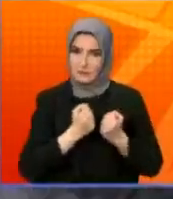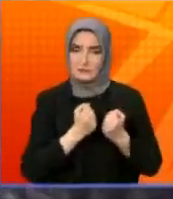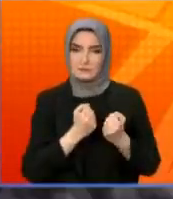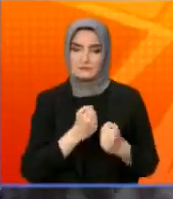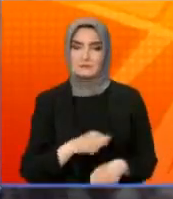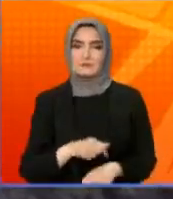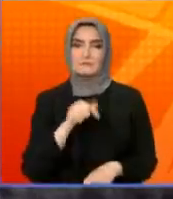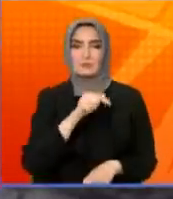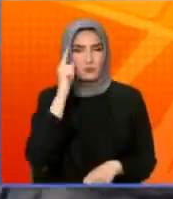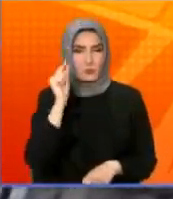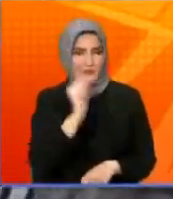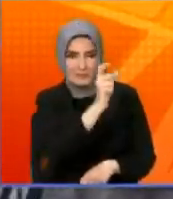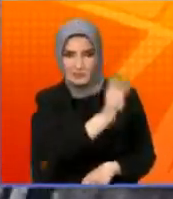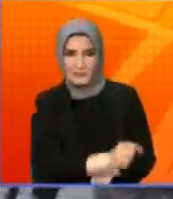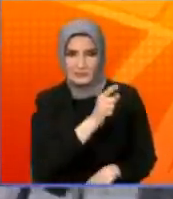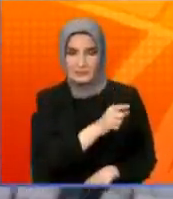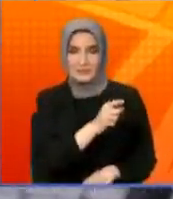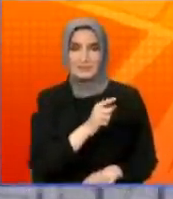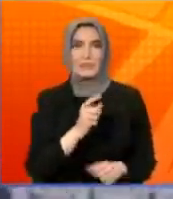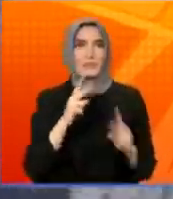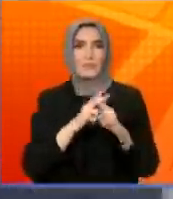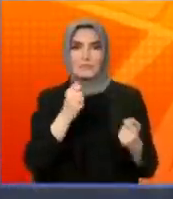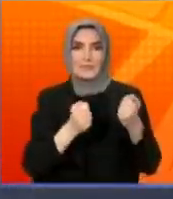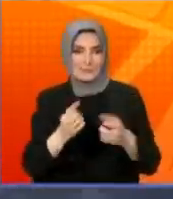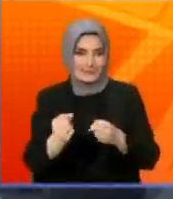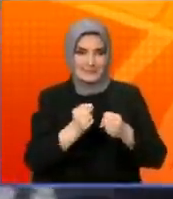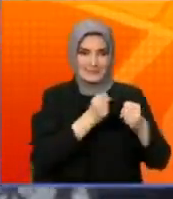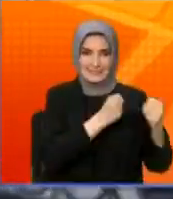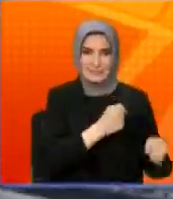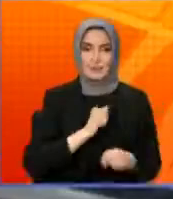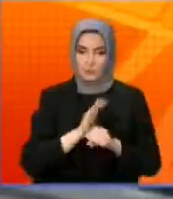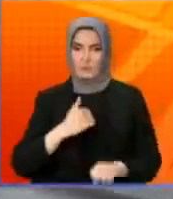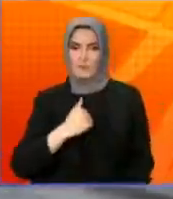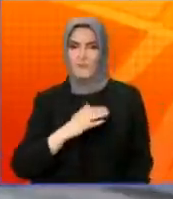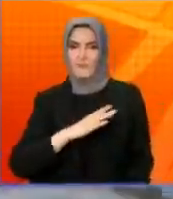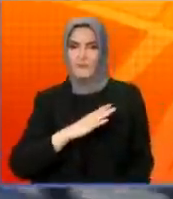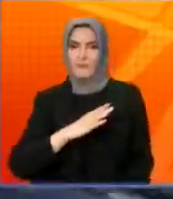Zanlı ekip aracına bindirilirken koronavirüs taşıdığını söyleyip polisin yüzüne tükürdü.